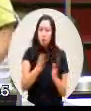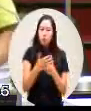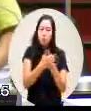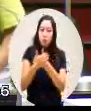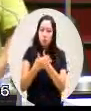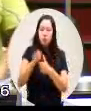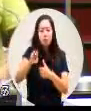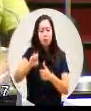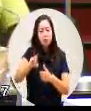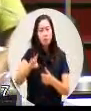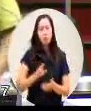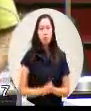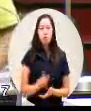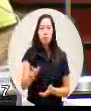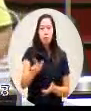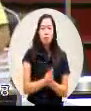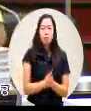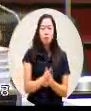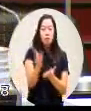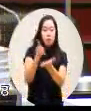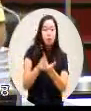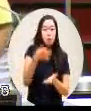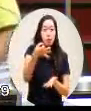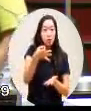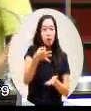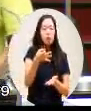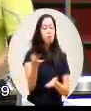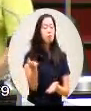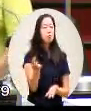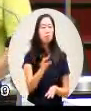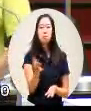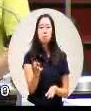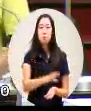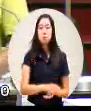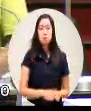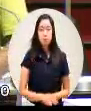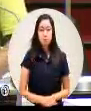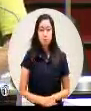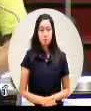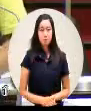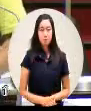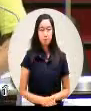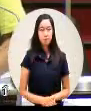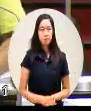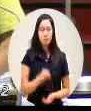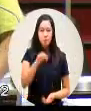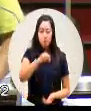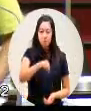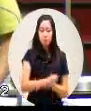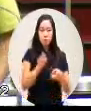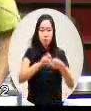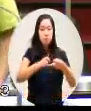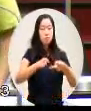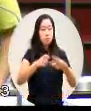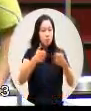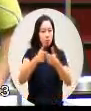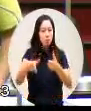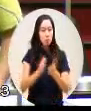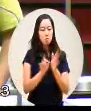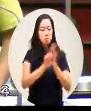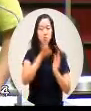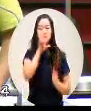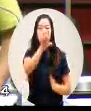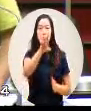两百块，免租金，免租金。我讲一个工会啊，号称啊